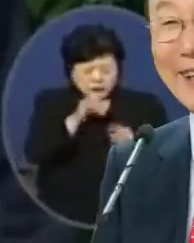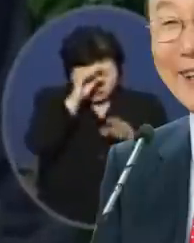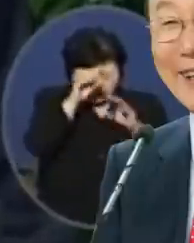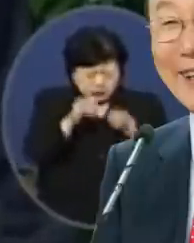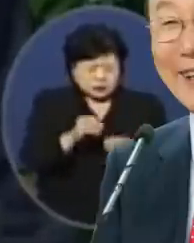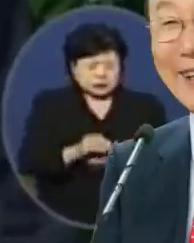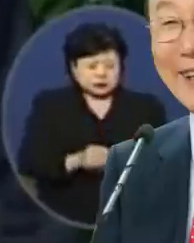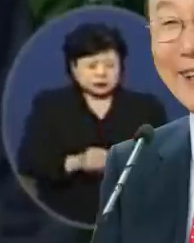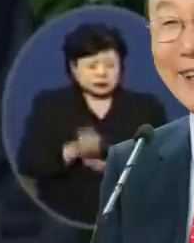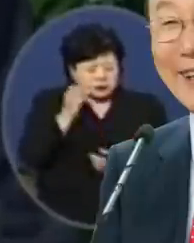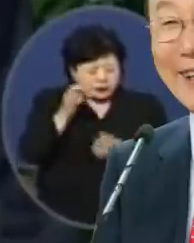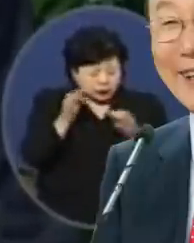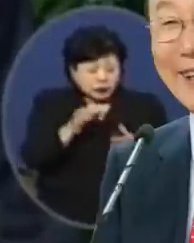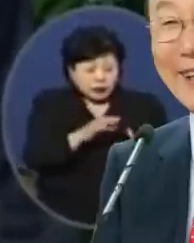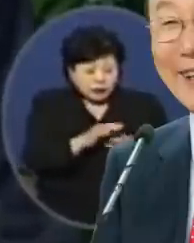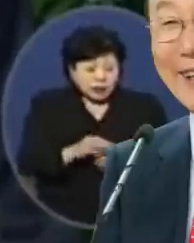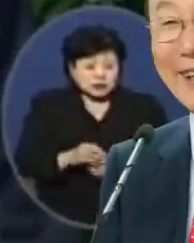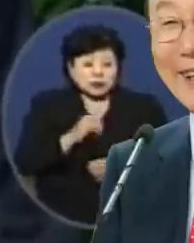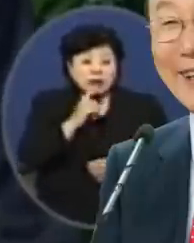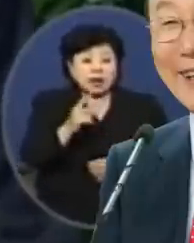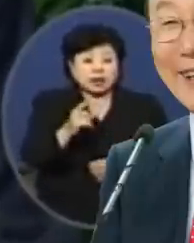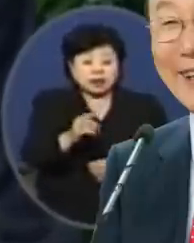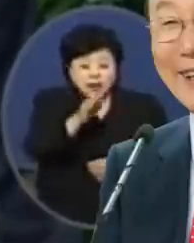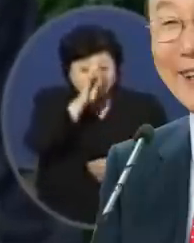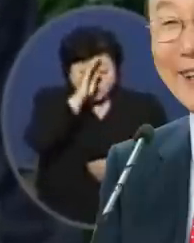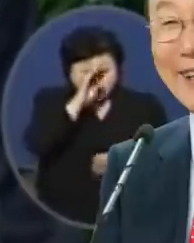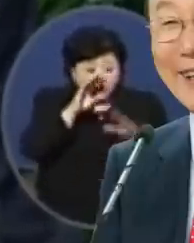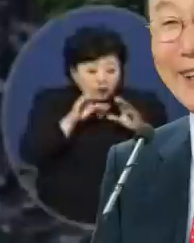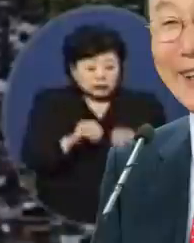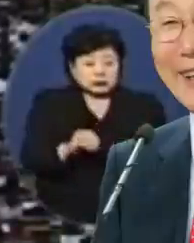나왔다. 그런 오늘날에 왔으면 그 병이